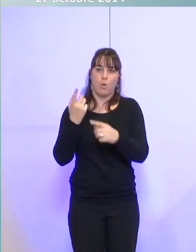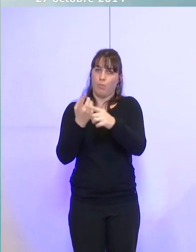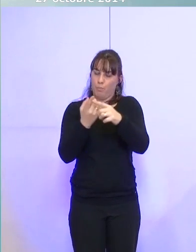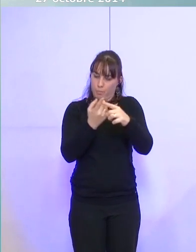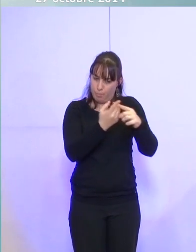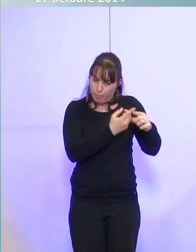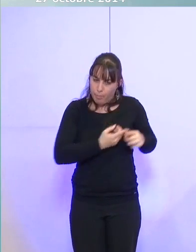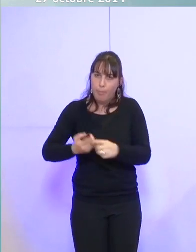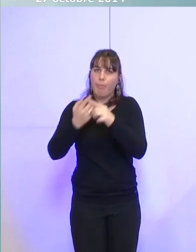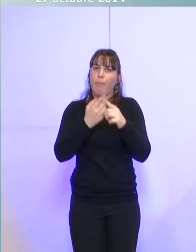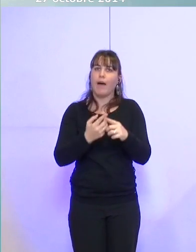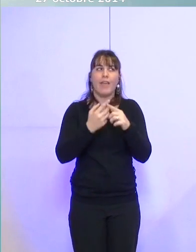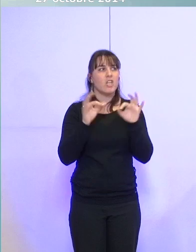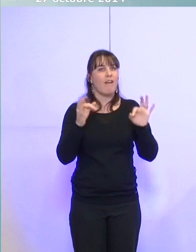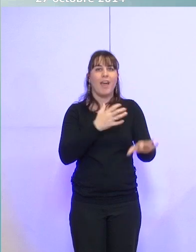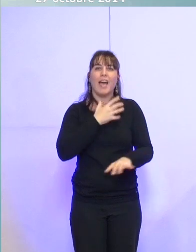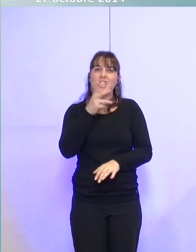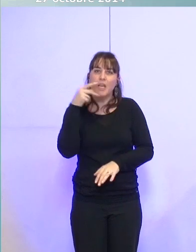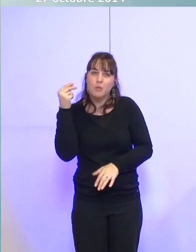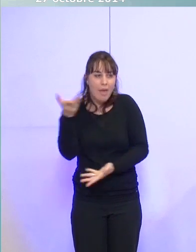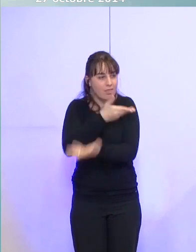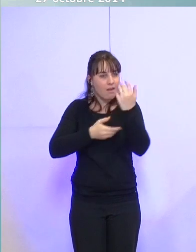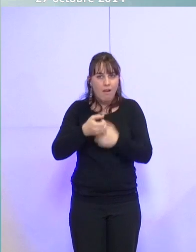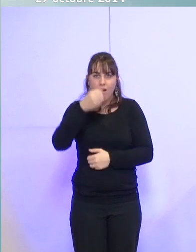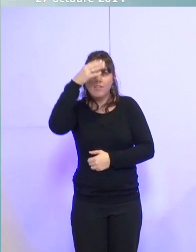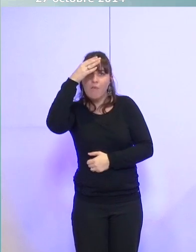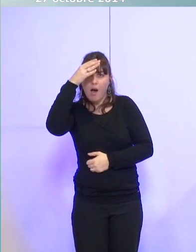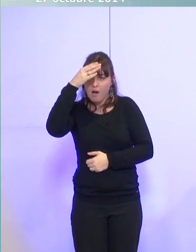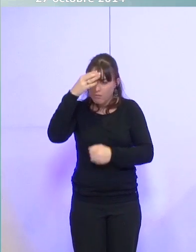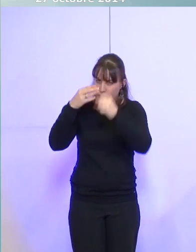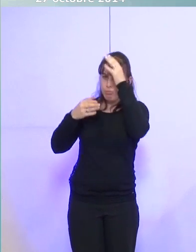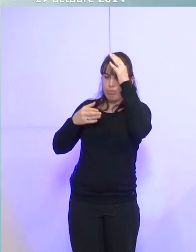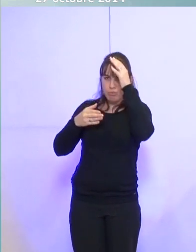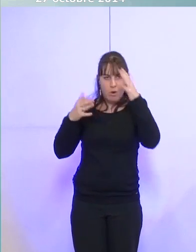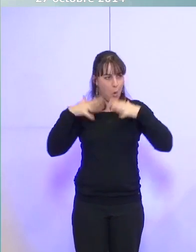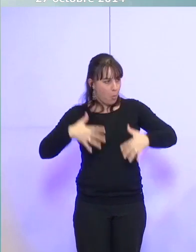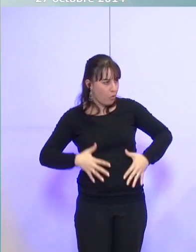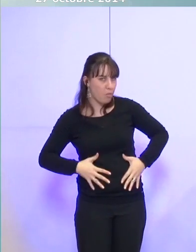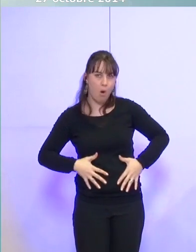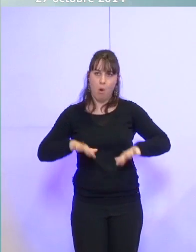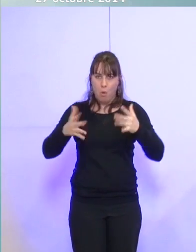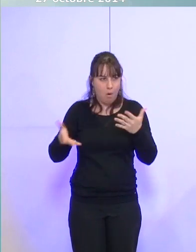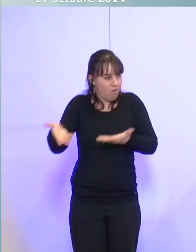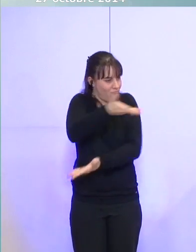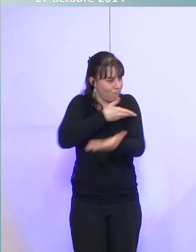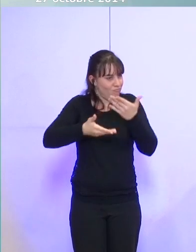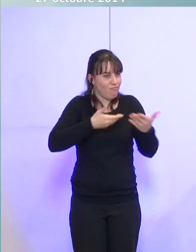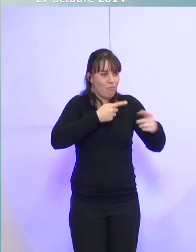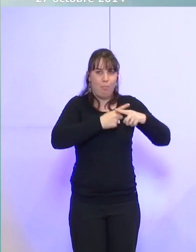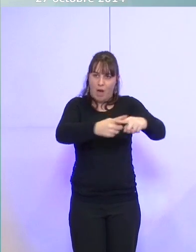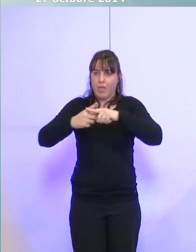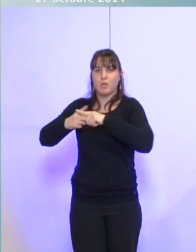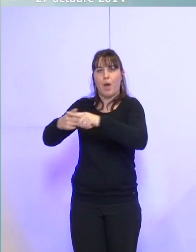qui favorise le partage de la richesse humaine, des savoir-faire, des savoir-être et des savoir-vivre. Nous